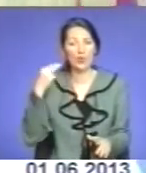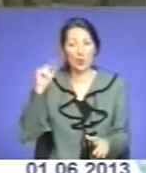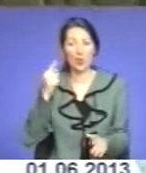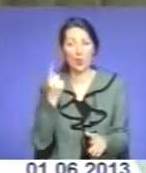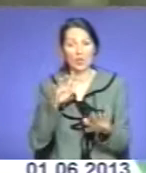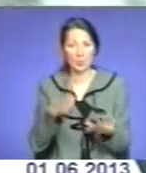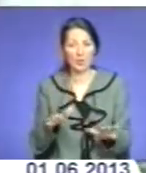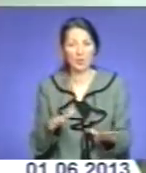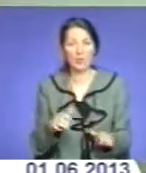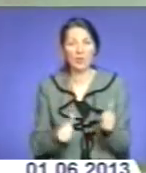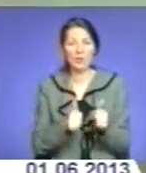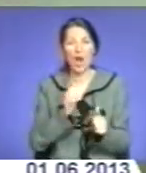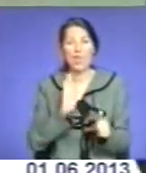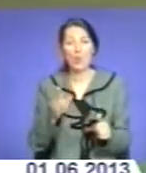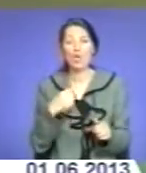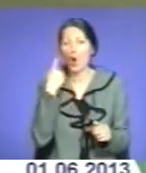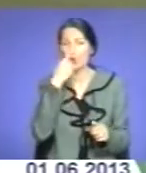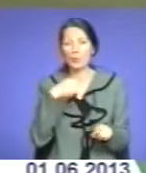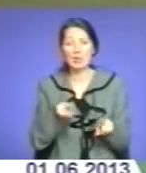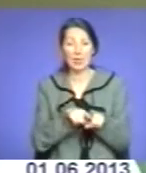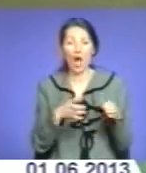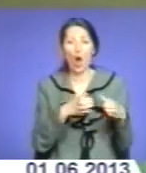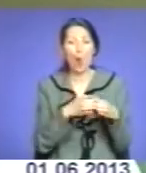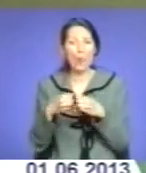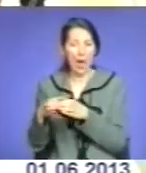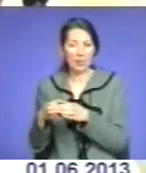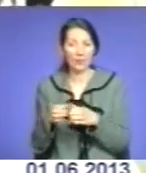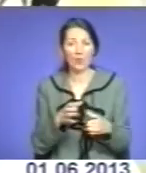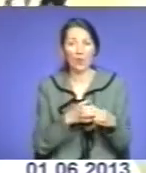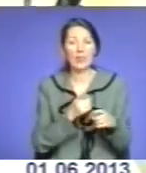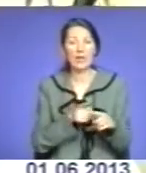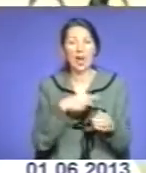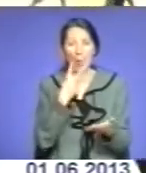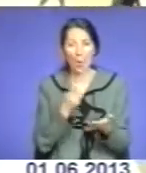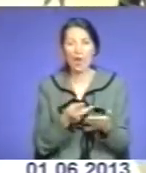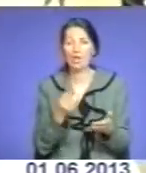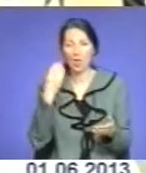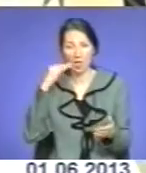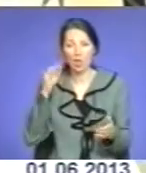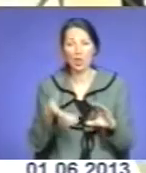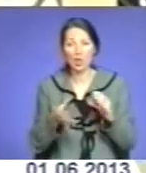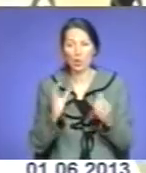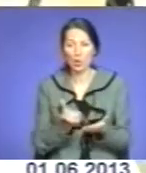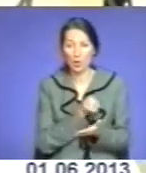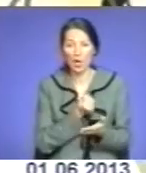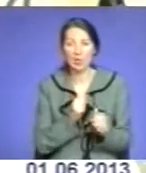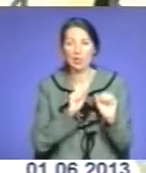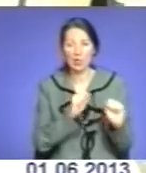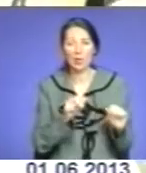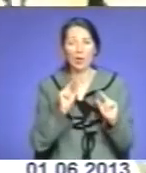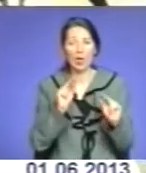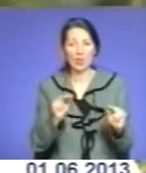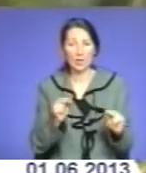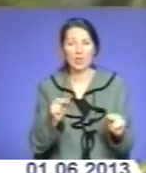1-ше місце. Змагання будуть як особисті, так і командні. Команда, яка покаже найвищий результат, захищатиме честь Тернопільської області